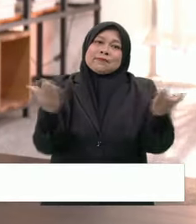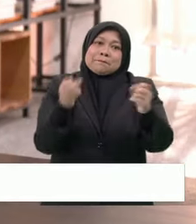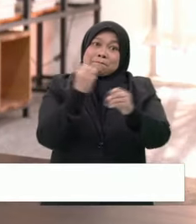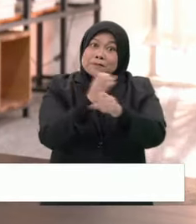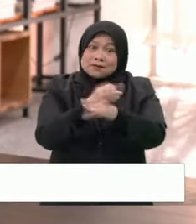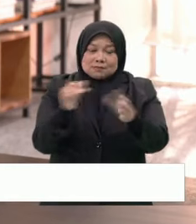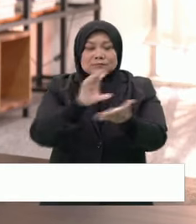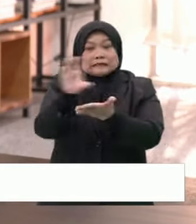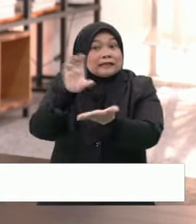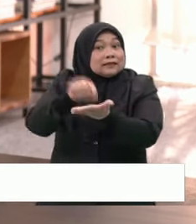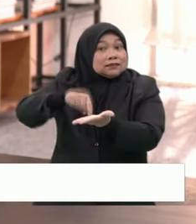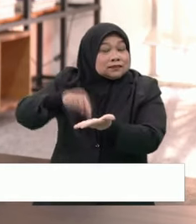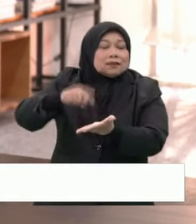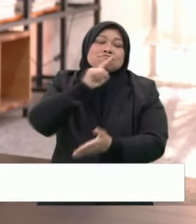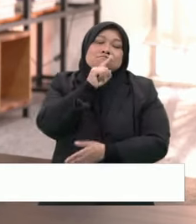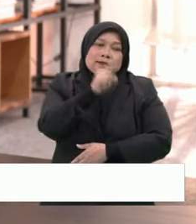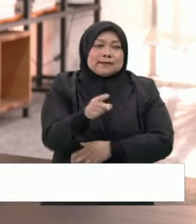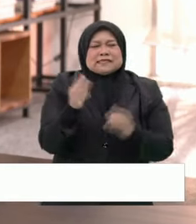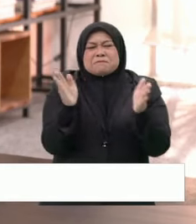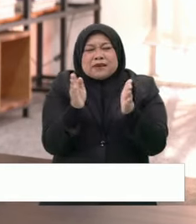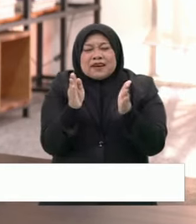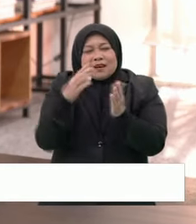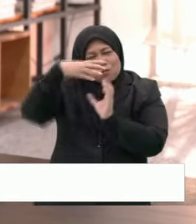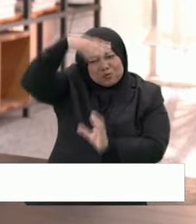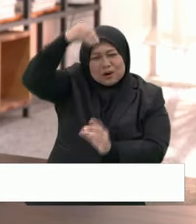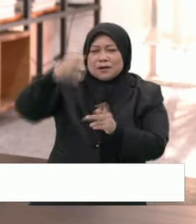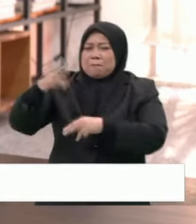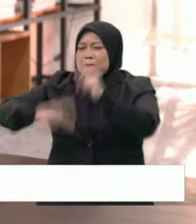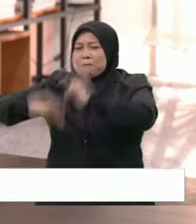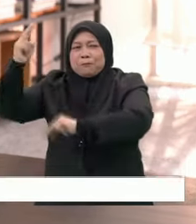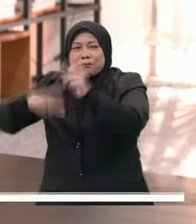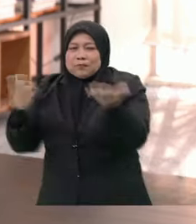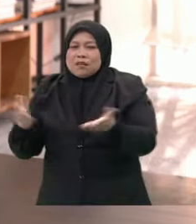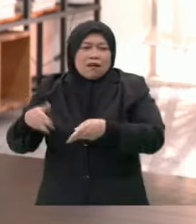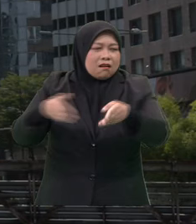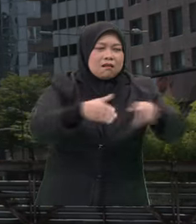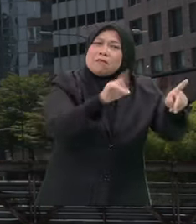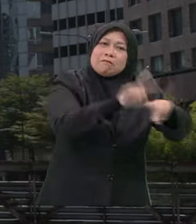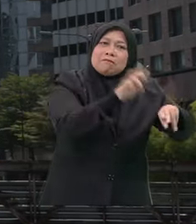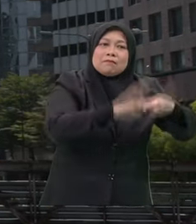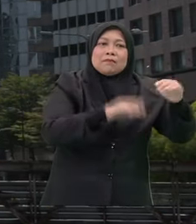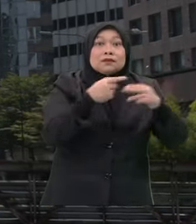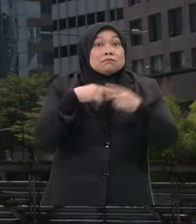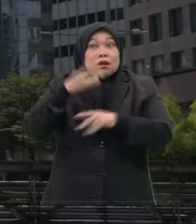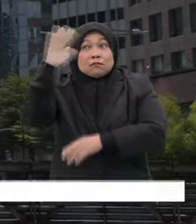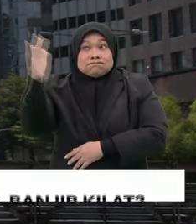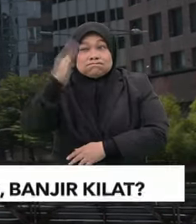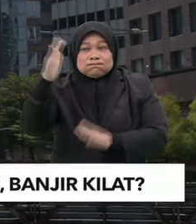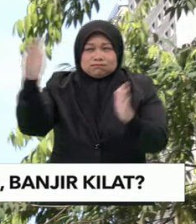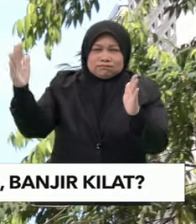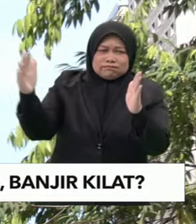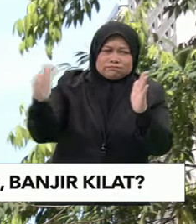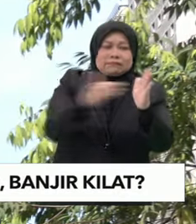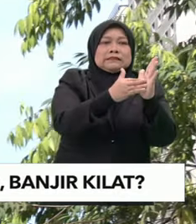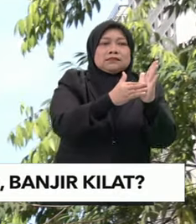the city center ni, dia tempat dia sempit, kiri kanan ada bang skyscrapers and so on. So bila ada tiupan angin ni, dia akan